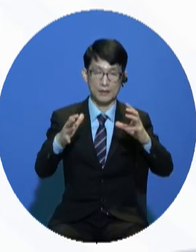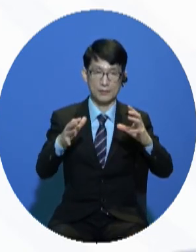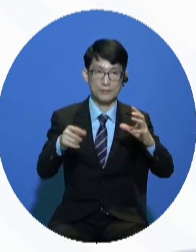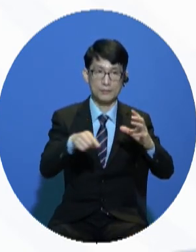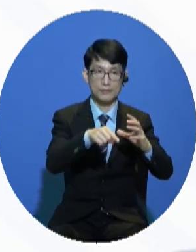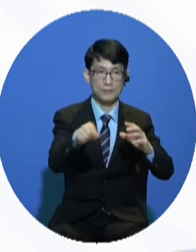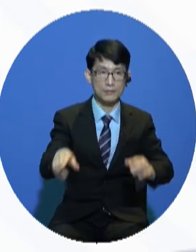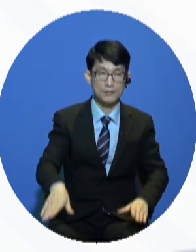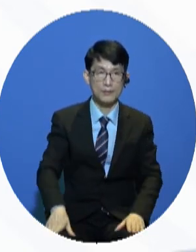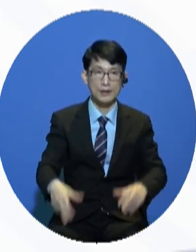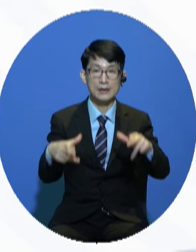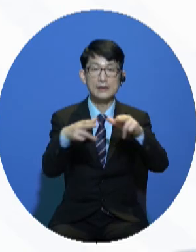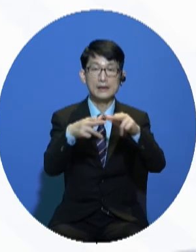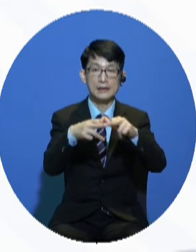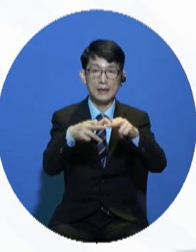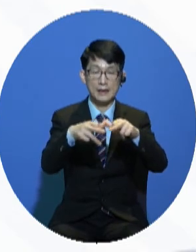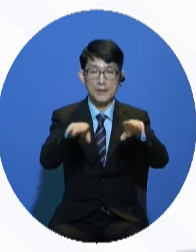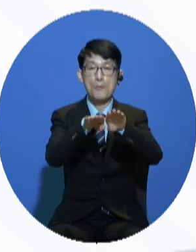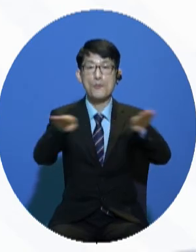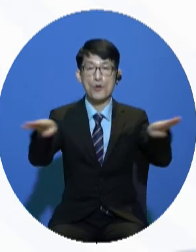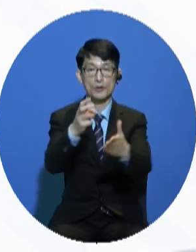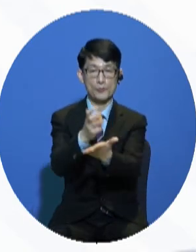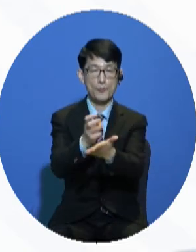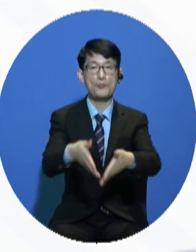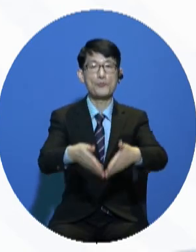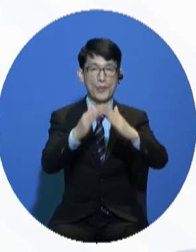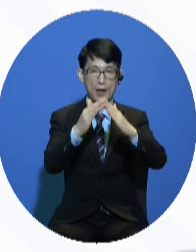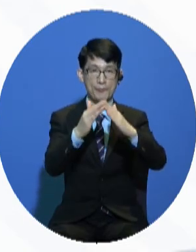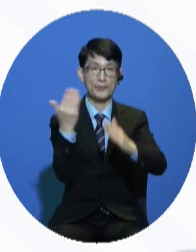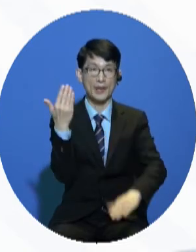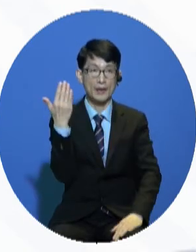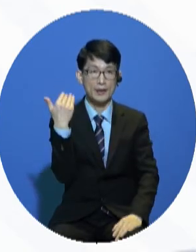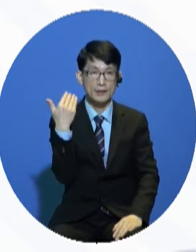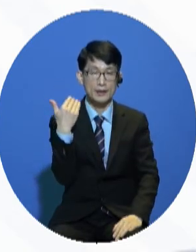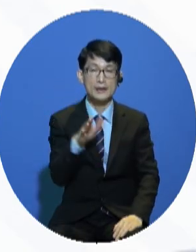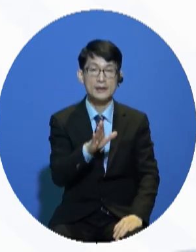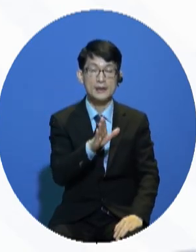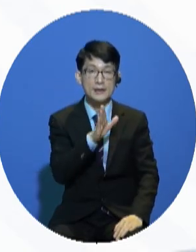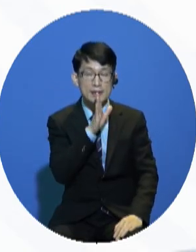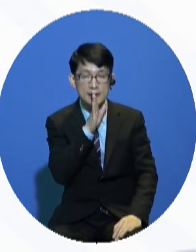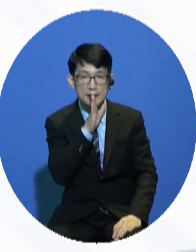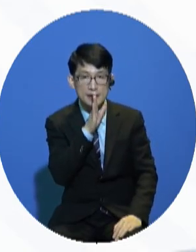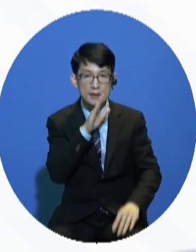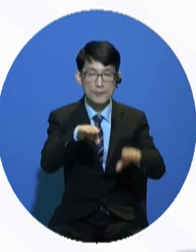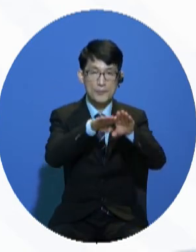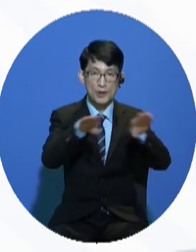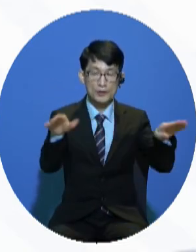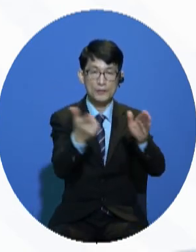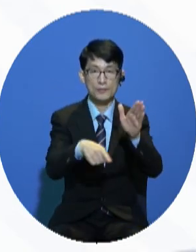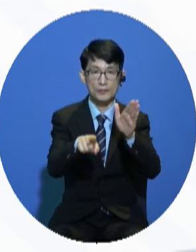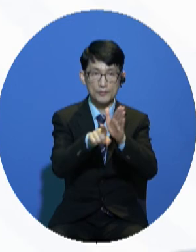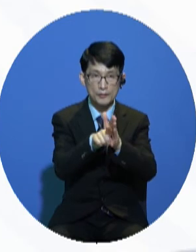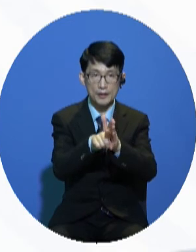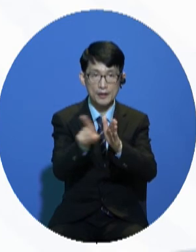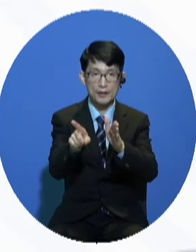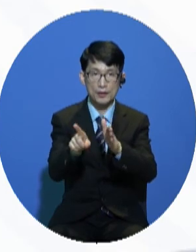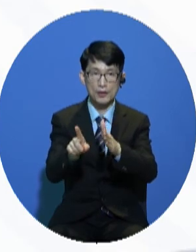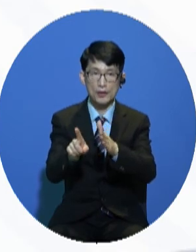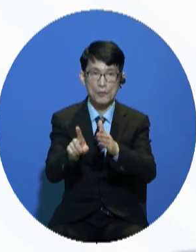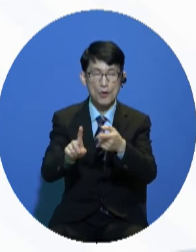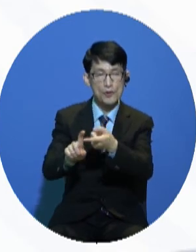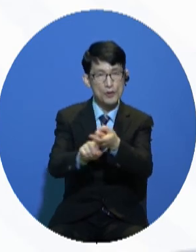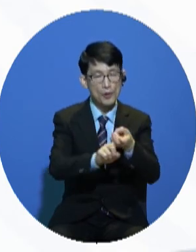평등을 상징하는 장애인 평등법이 제정이 되었고, 또 최근에는 실질적 평등을 실현하기 위해서 연방참여법이라고 하는